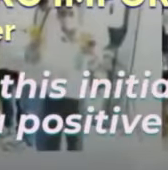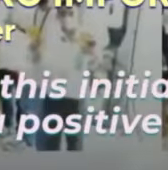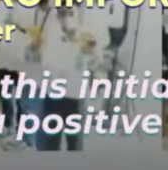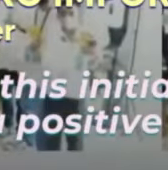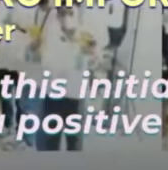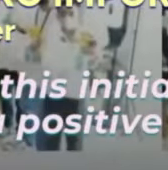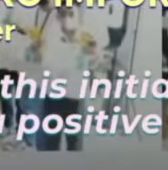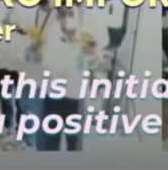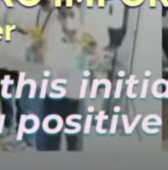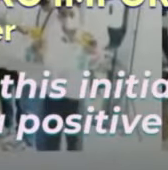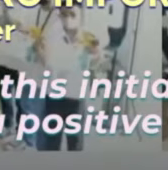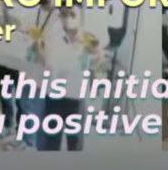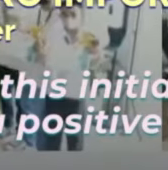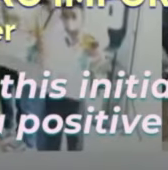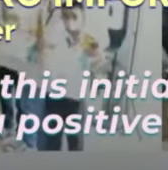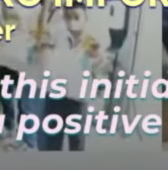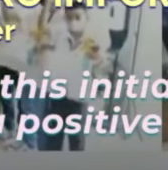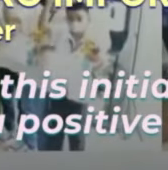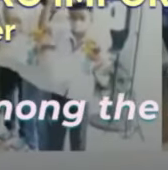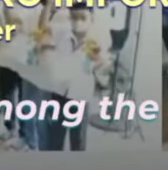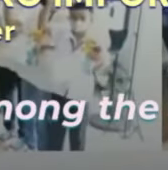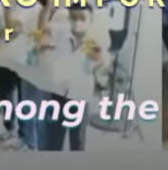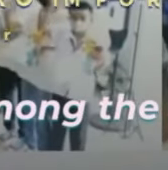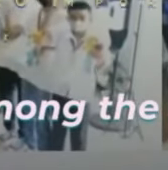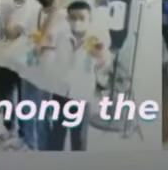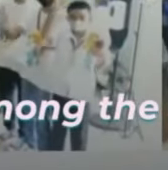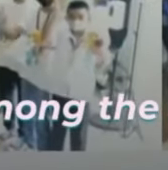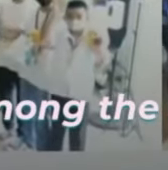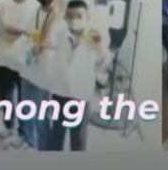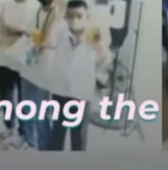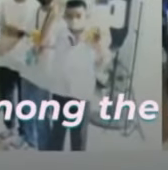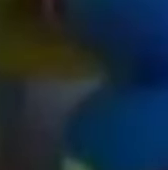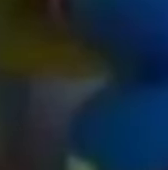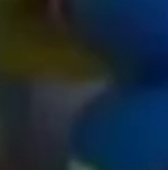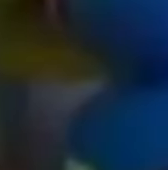ini nga inisyatibo naka-create sang positive change sa mga estudyante.